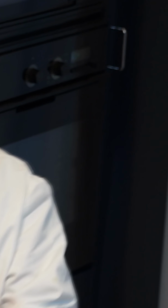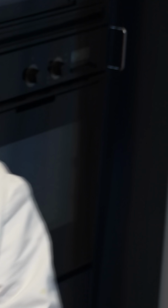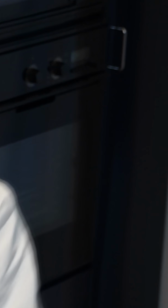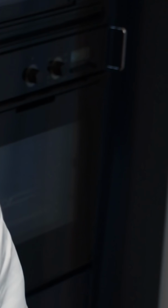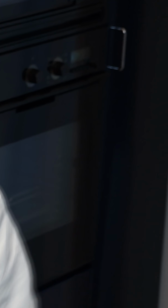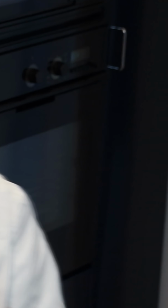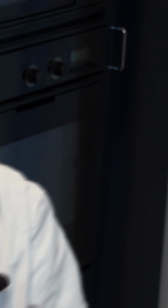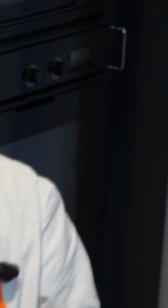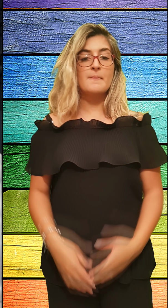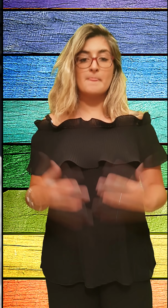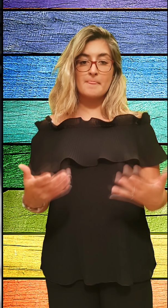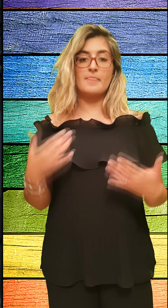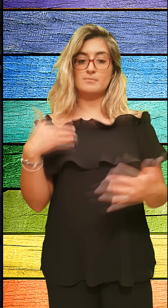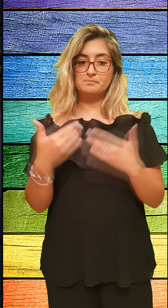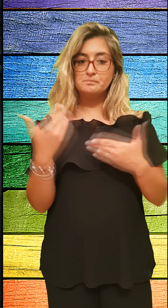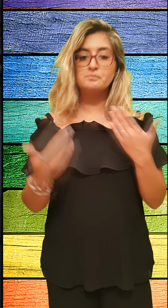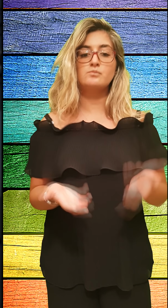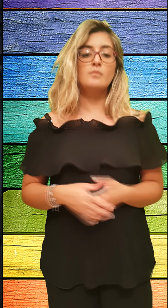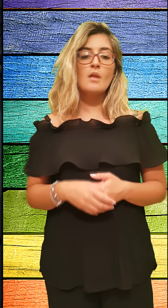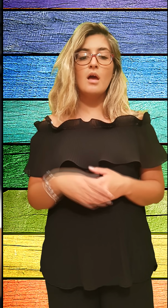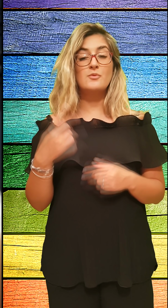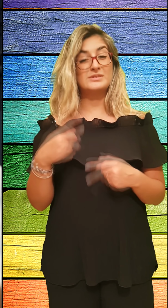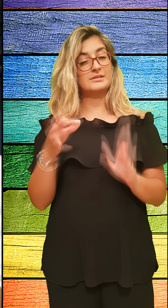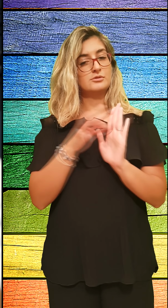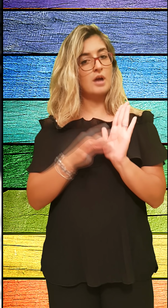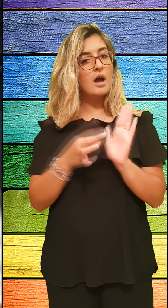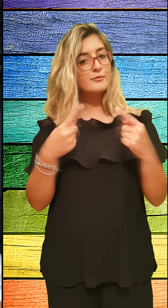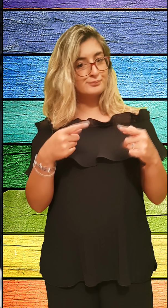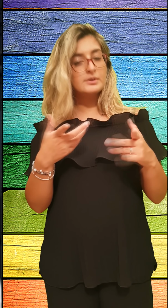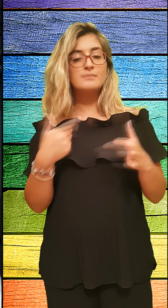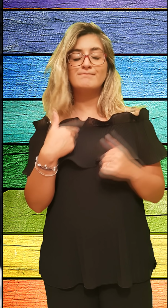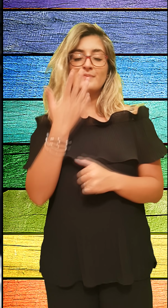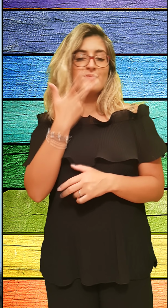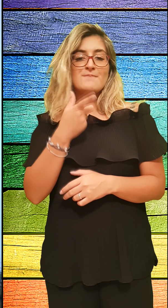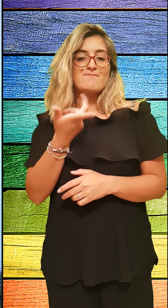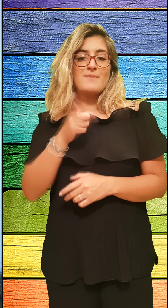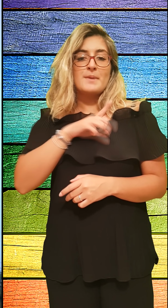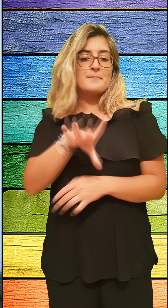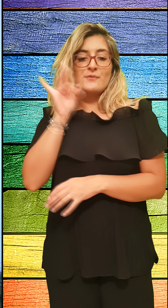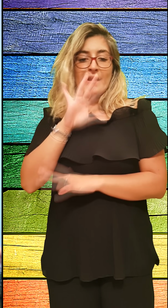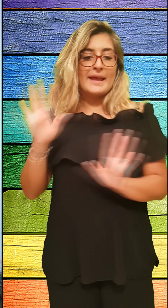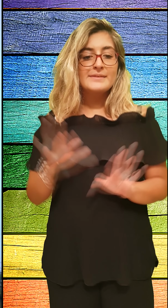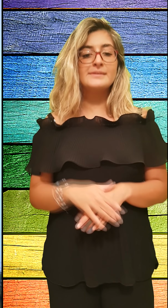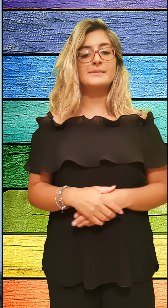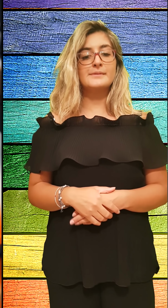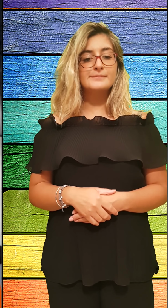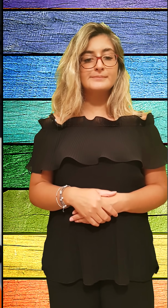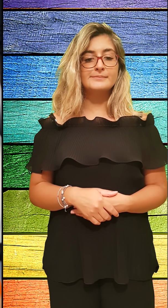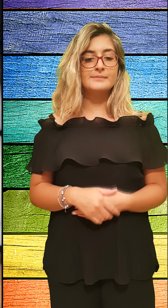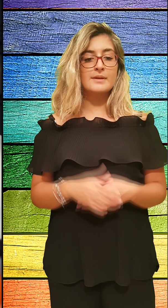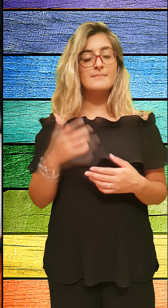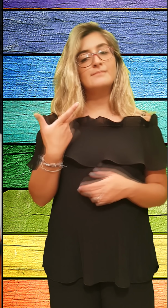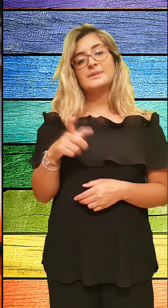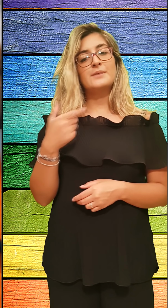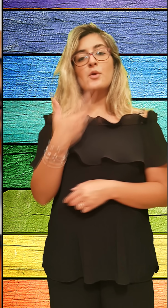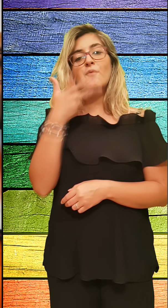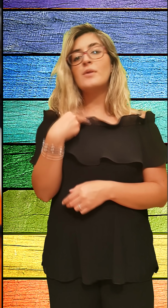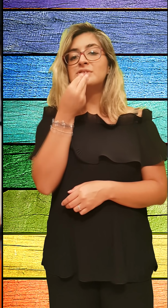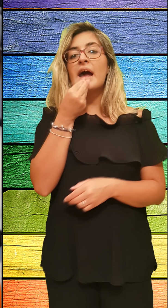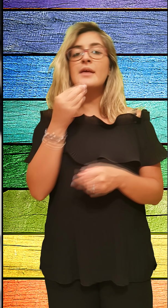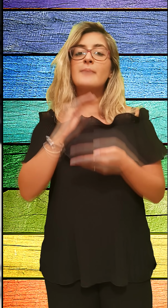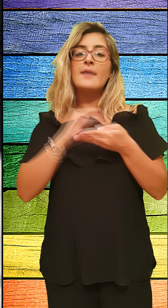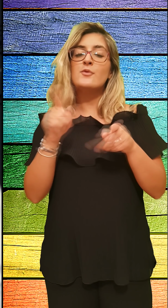sinfonie non mancheranno sotto le coperte. E comunque andiamo a vedere questa ricetta, che secondo me è una delle mie preferite, perché ci mangi